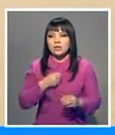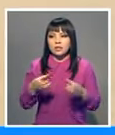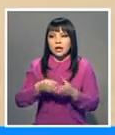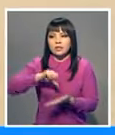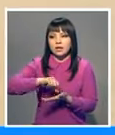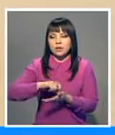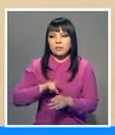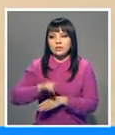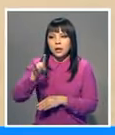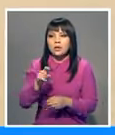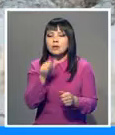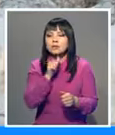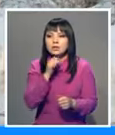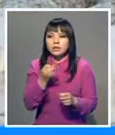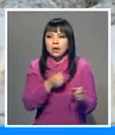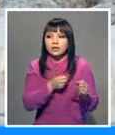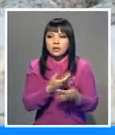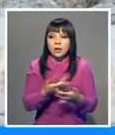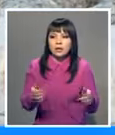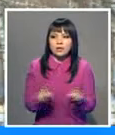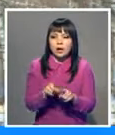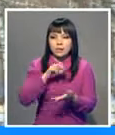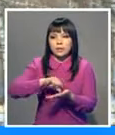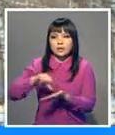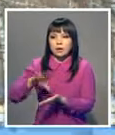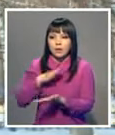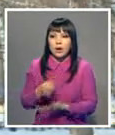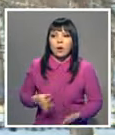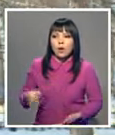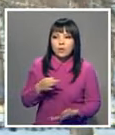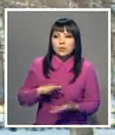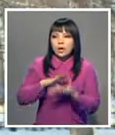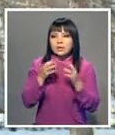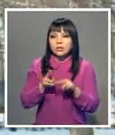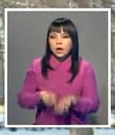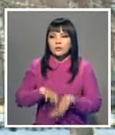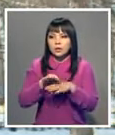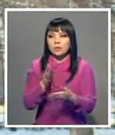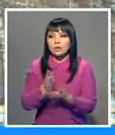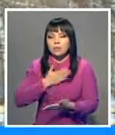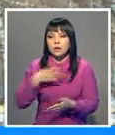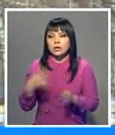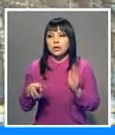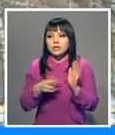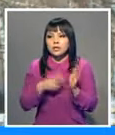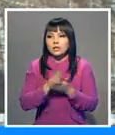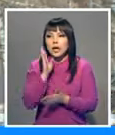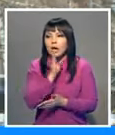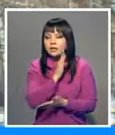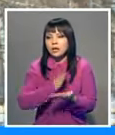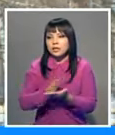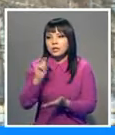дивизиясында авиациялық қару шебері міндетін атқардым. Осындай шаралар облыс көлемінде өткізіліп жатыр. Біздің облыста қазір 47 майдангер әйелдер